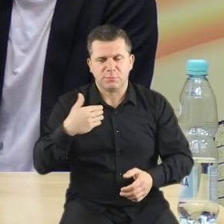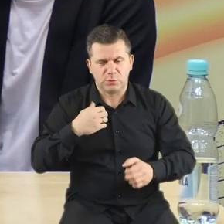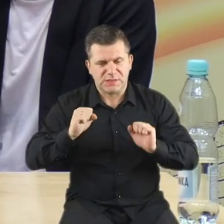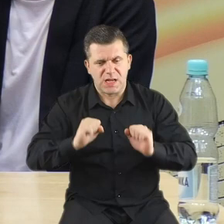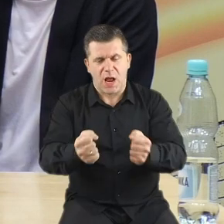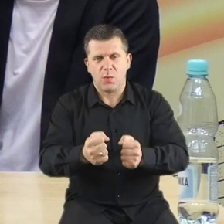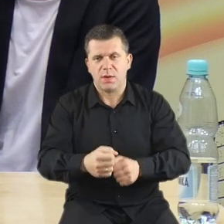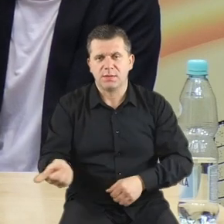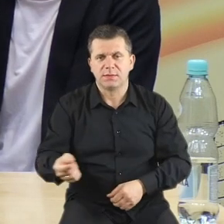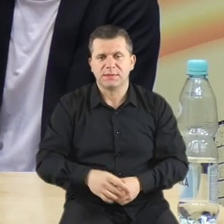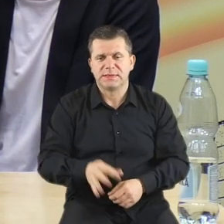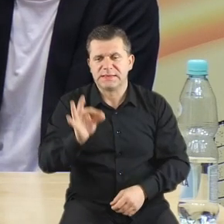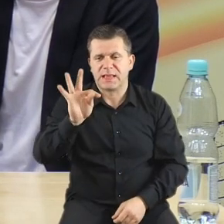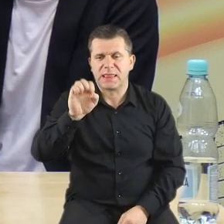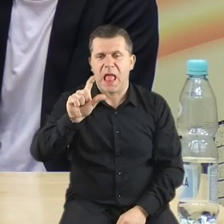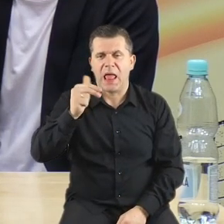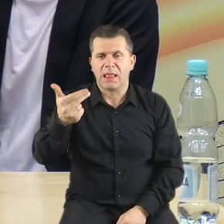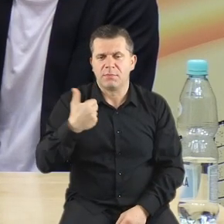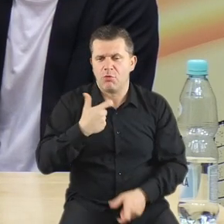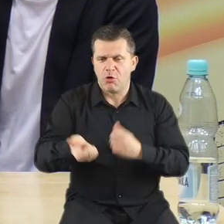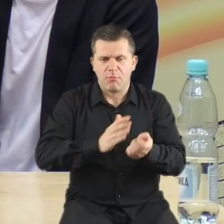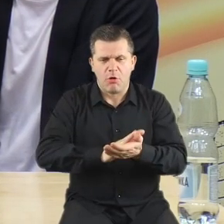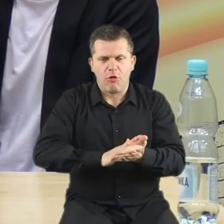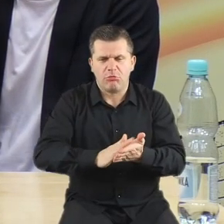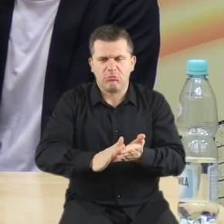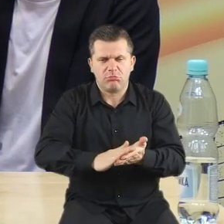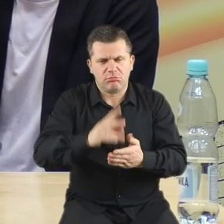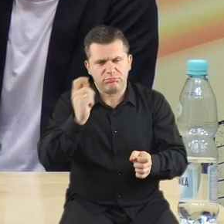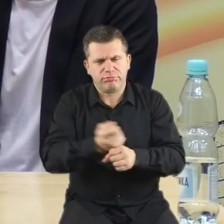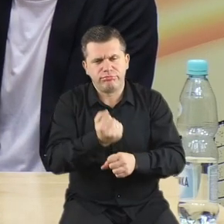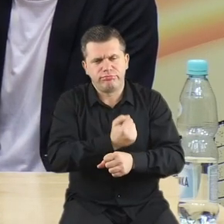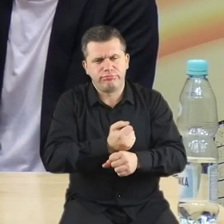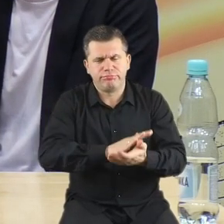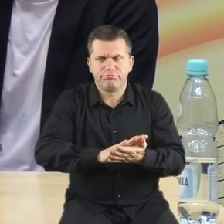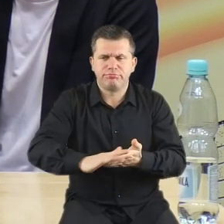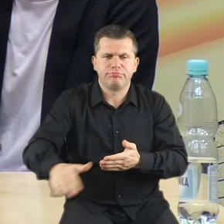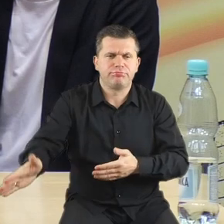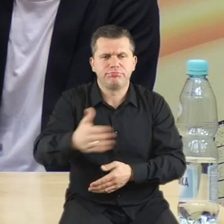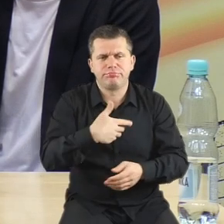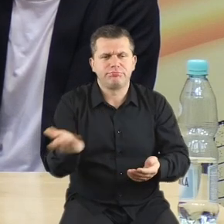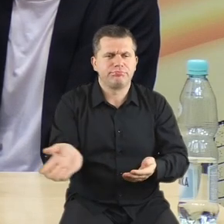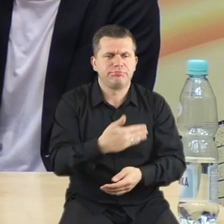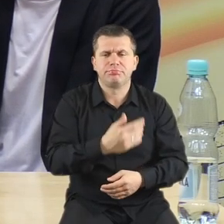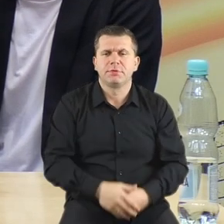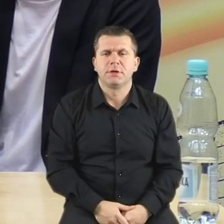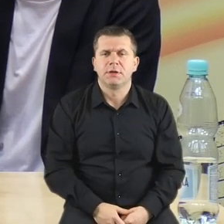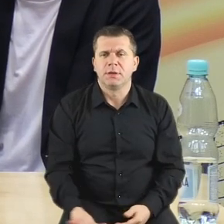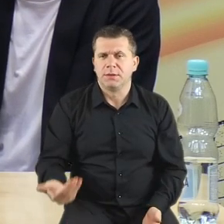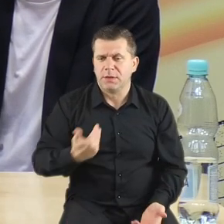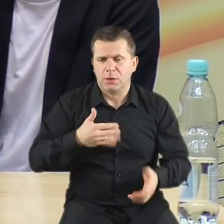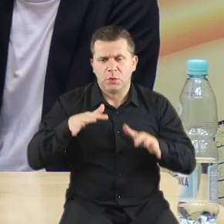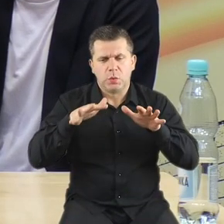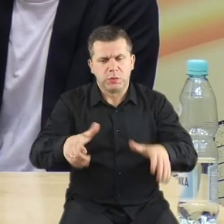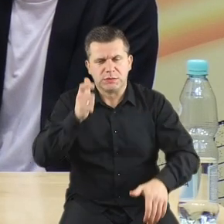przeprowadził czystki zwyczajnie, to co się działo. Widział anarchistów, trockistów, no, tam też się działo zbrodnie po